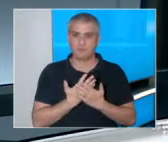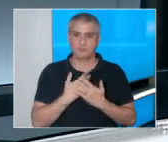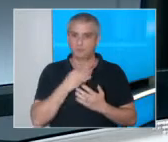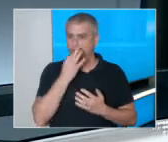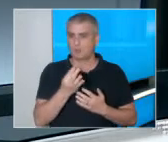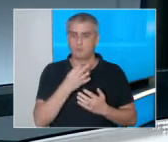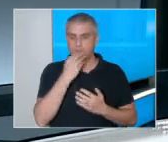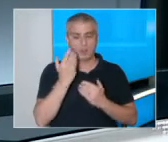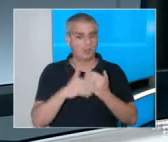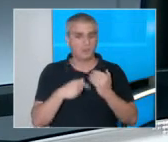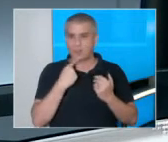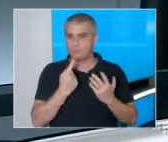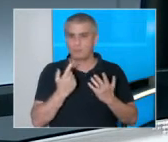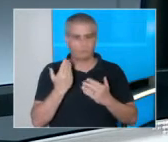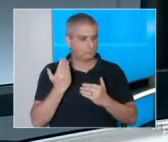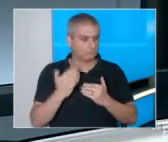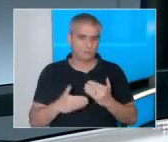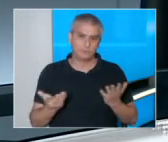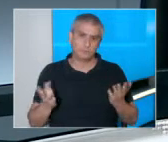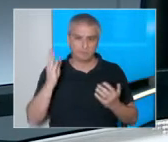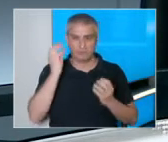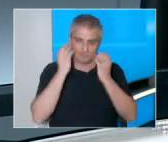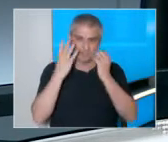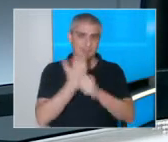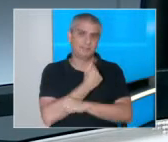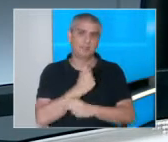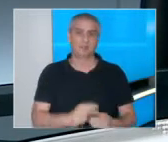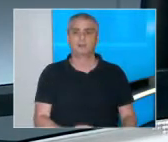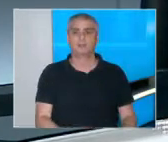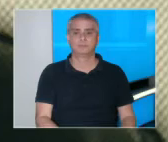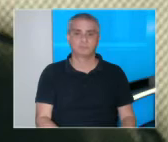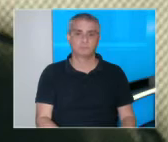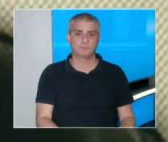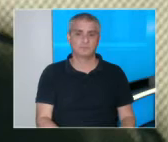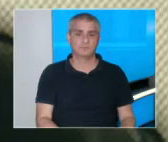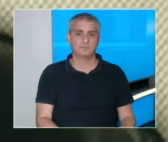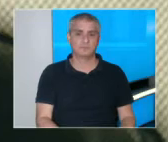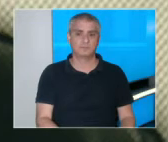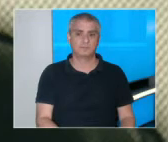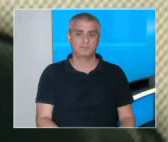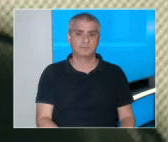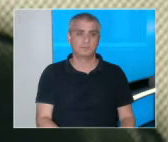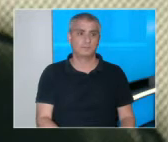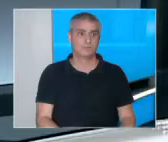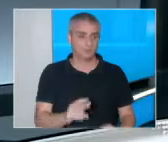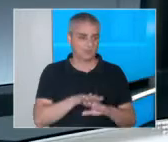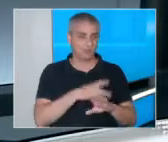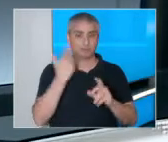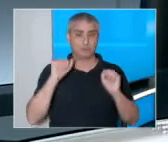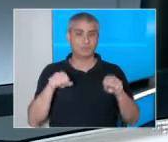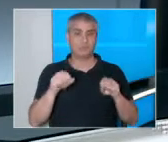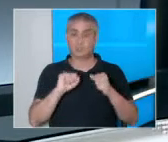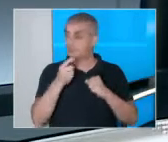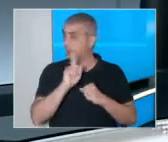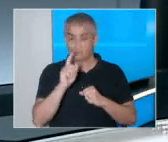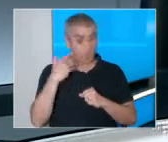העובדה שאנחנו שואלים את זה כשאלה האחרונה אומרת שבשורה התחתונה, בנט הצליח. כן. בלי סגרים, כמו שהוא. נתתם את התחושה כשהייתם בשלטון,